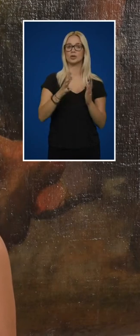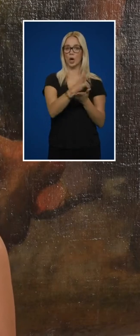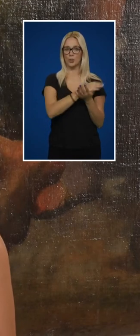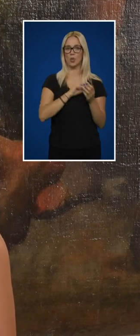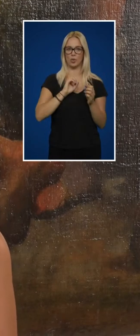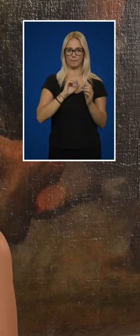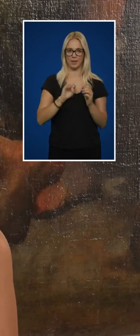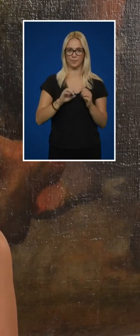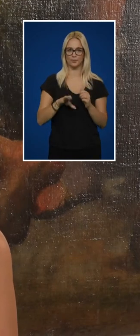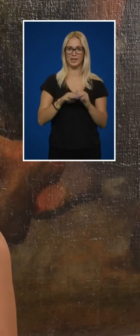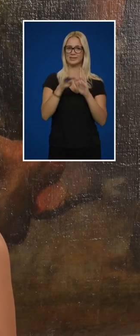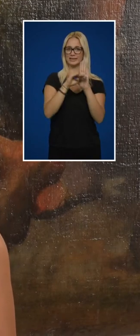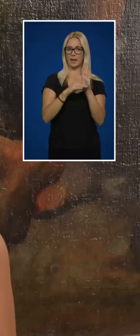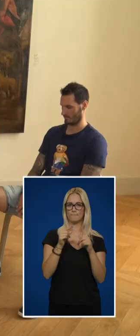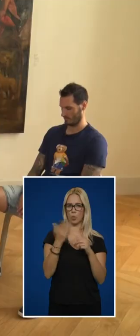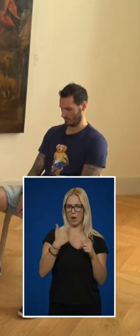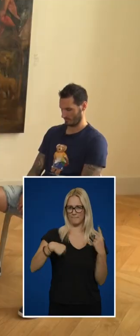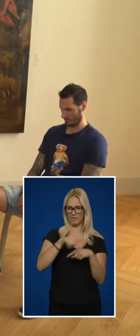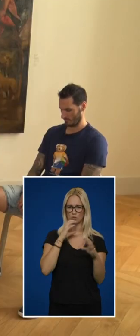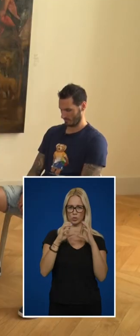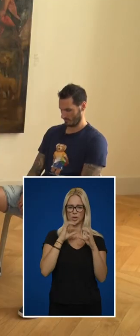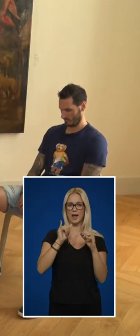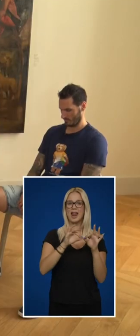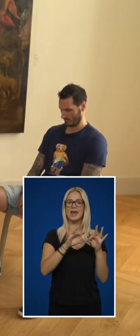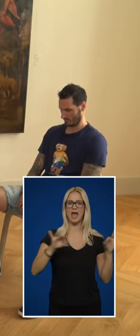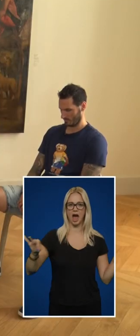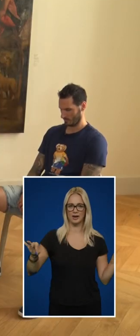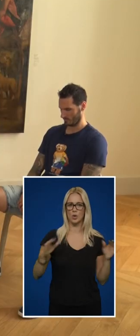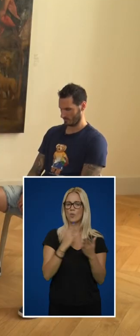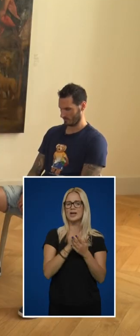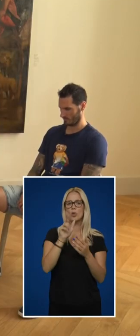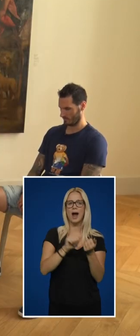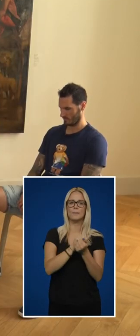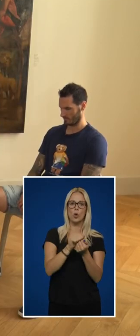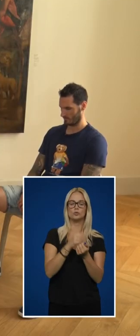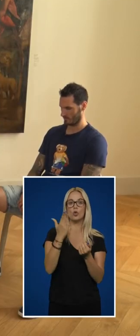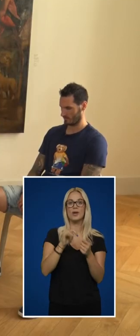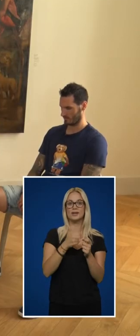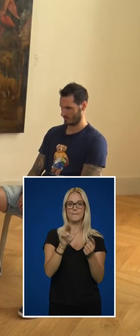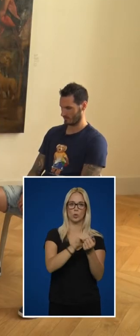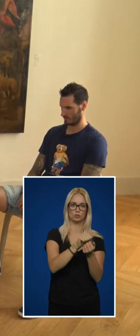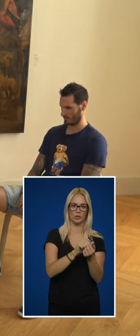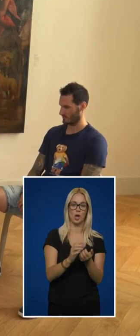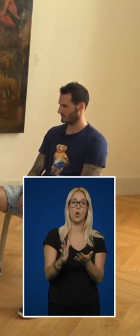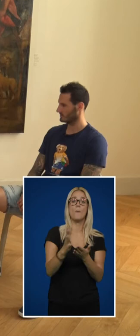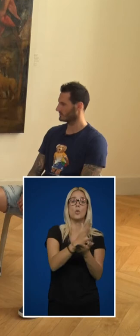funkcioniramo je linearni sistem. Naime, uvijek smo imali proizvod koji je